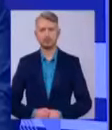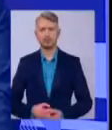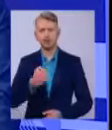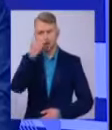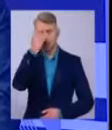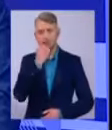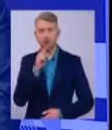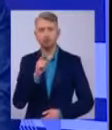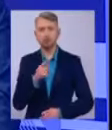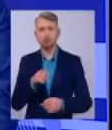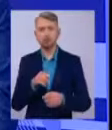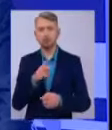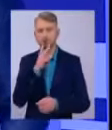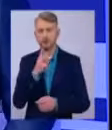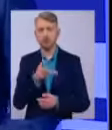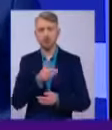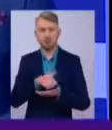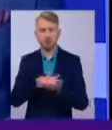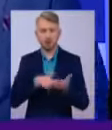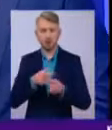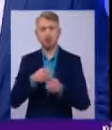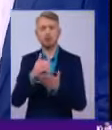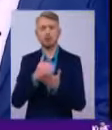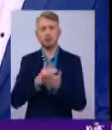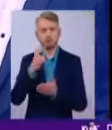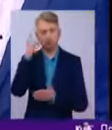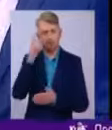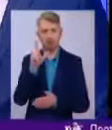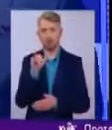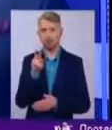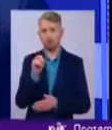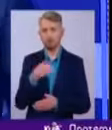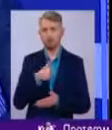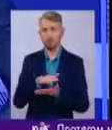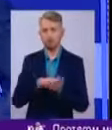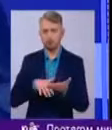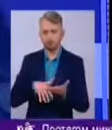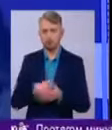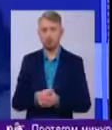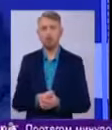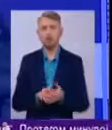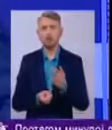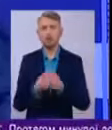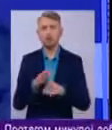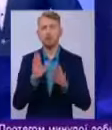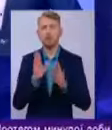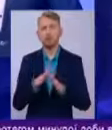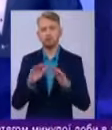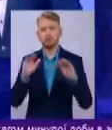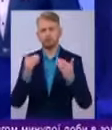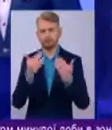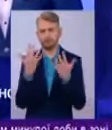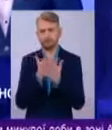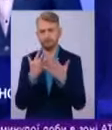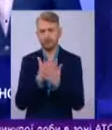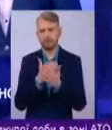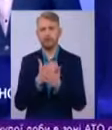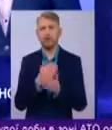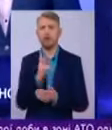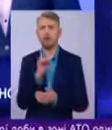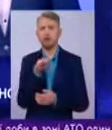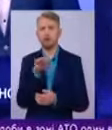Дякую, що не перемикаєте канал Європейського міста. Це програма «Київ Лайф». Ми продовжуємо. Отже, з'явився лише тизер фільму «Крути